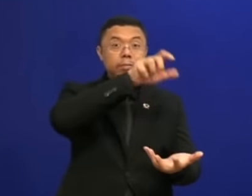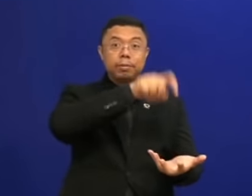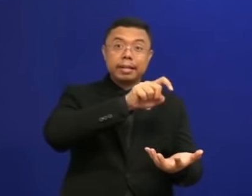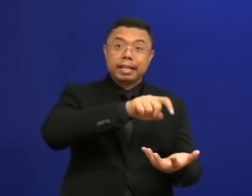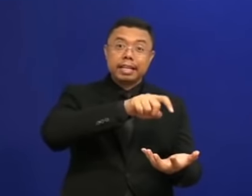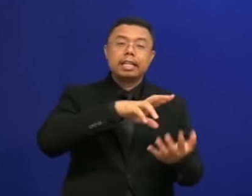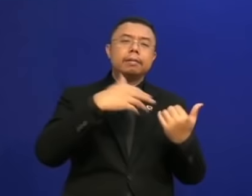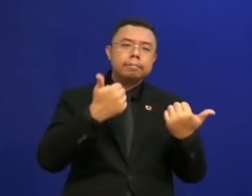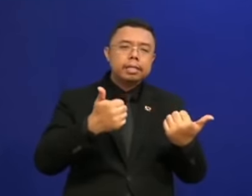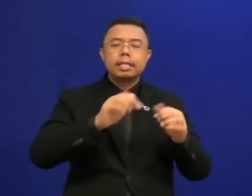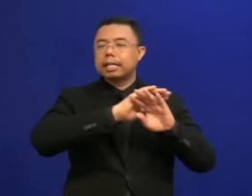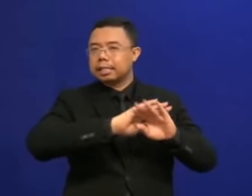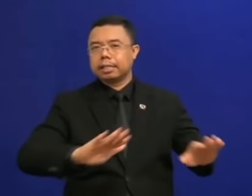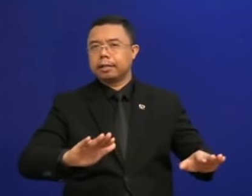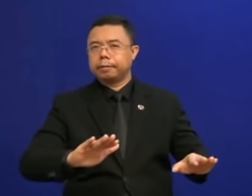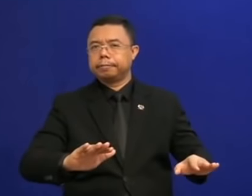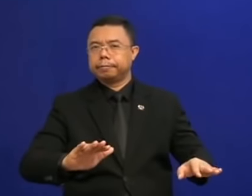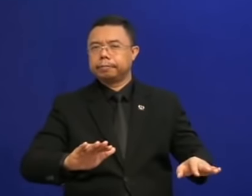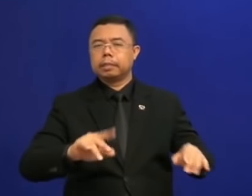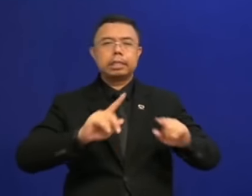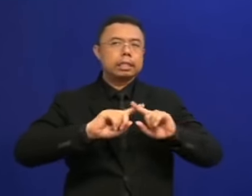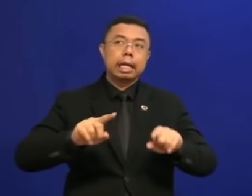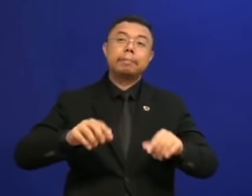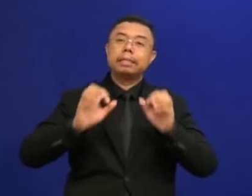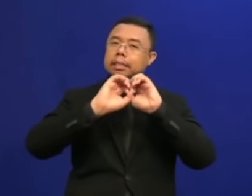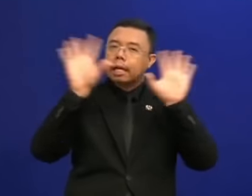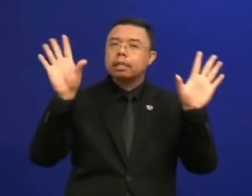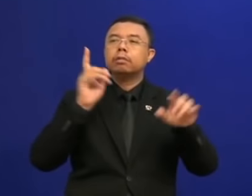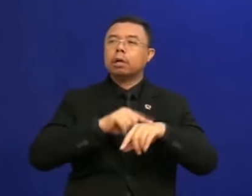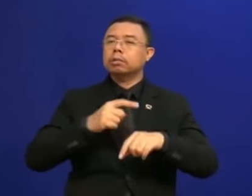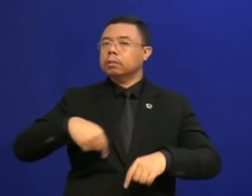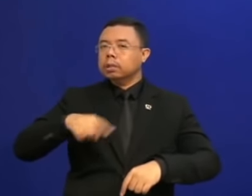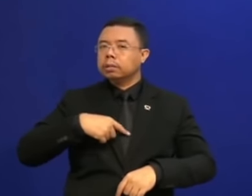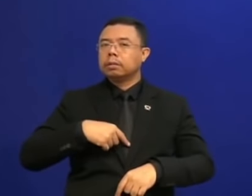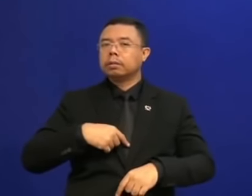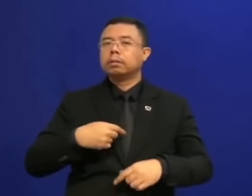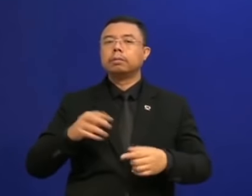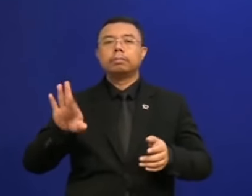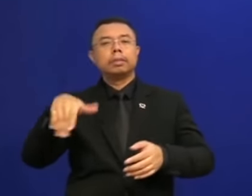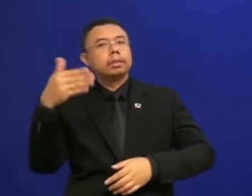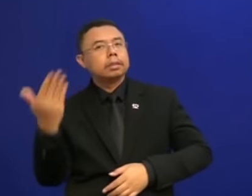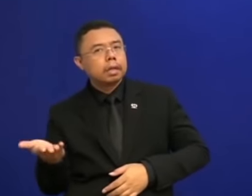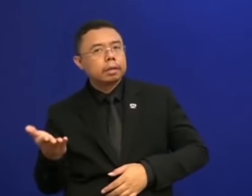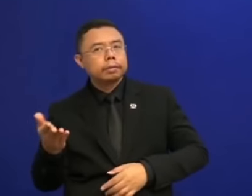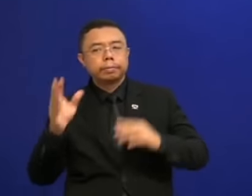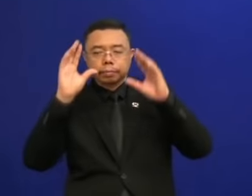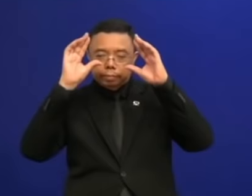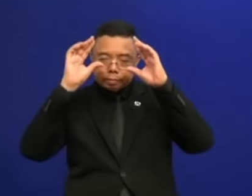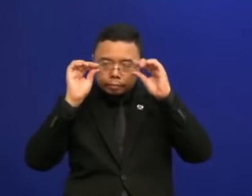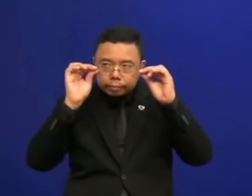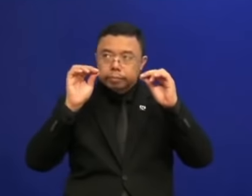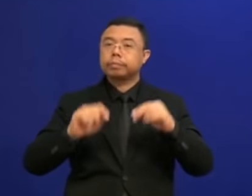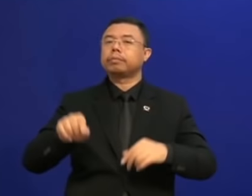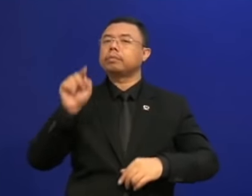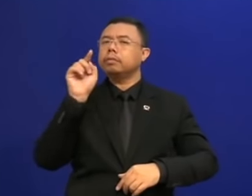ini bisa berakhir. Tetapi jelas ketika kita menutup mata, itu